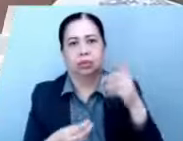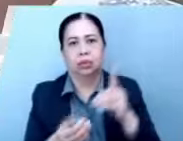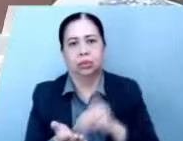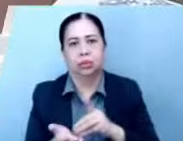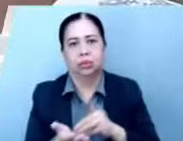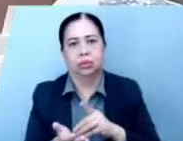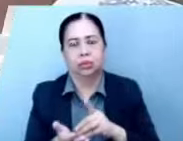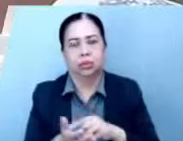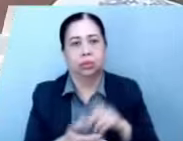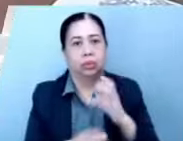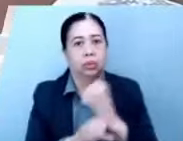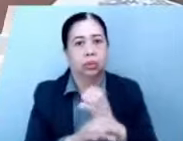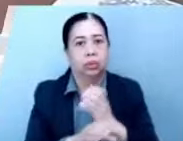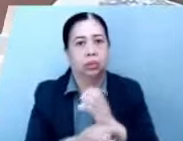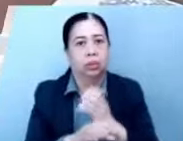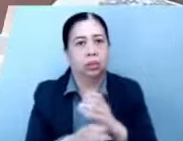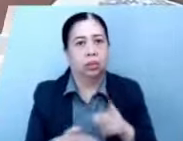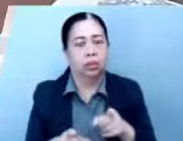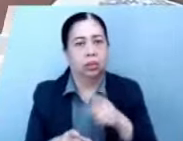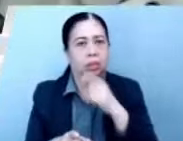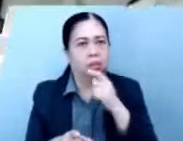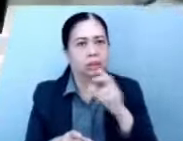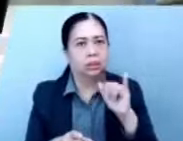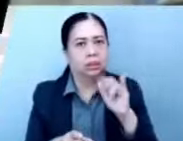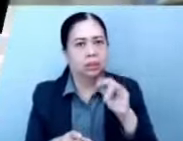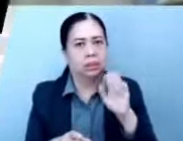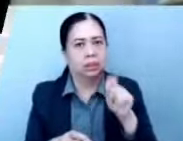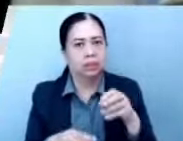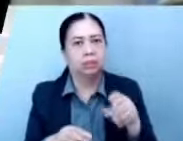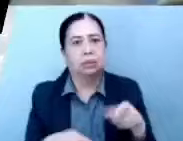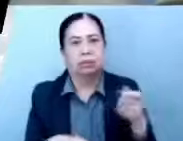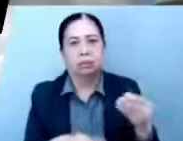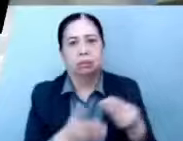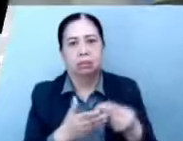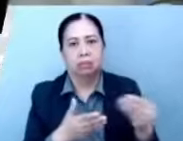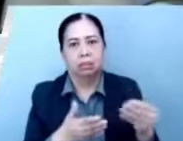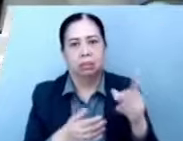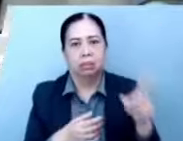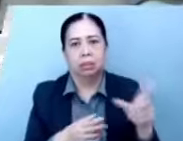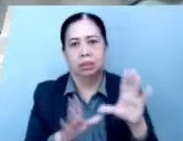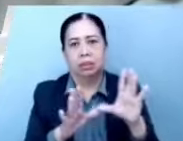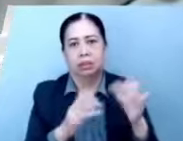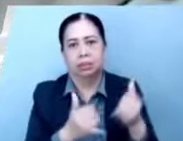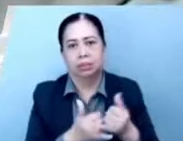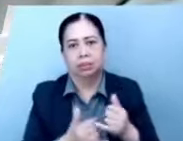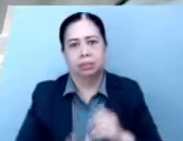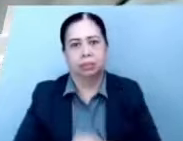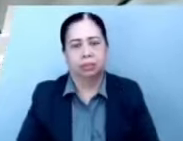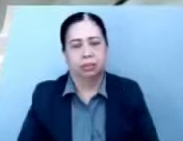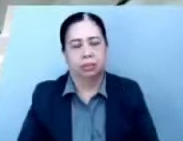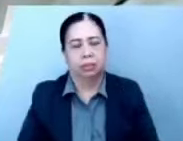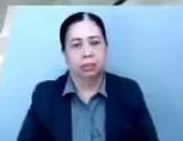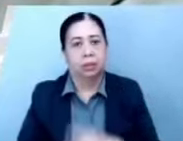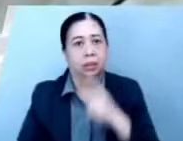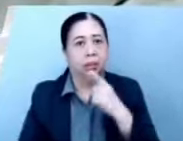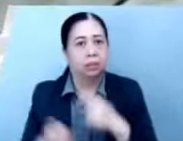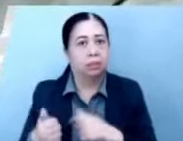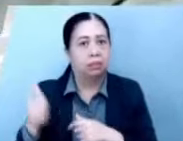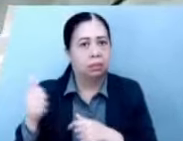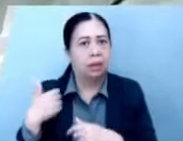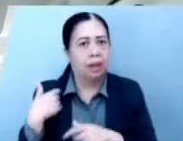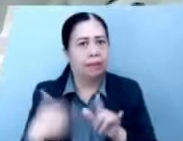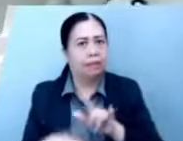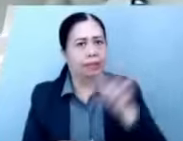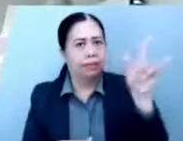naman daw hindi incentive kundi binili raw ng doktor sa kanilang kumpanya. Inamin ang Belkens na may mga biyahe ang mga doktor sa ibang